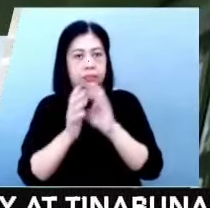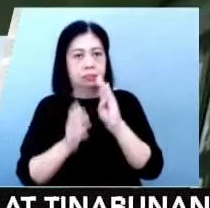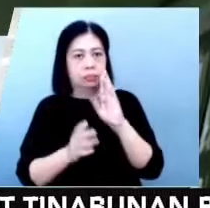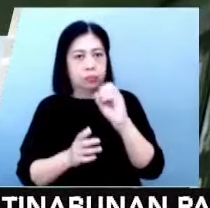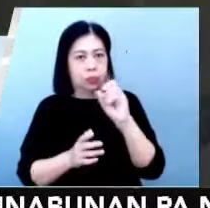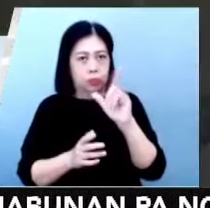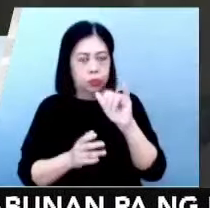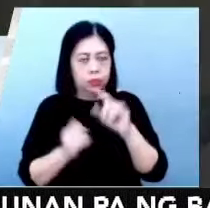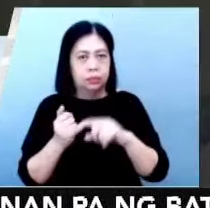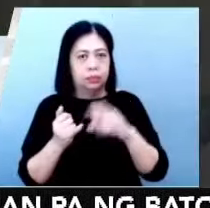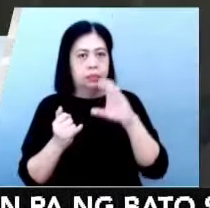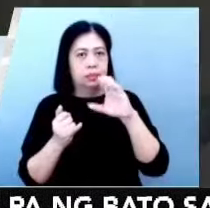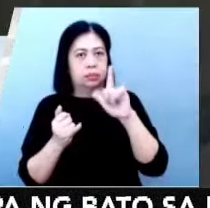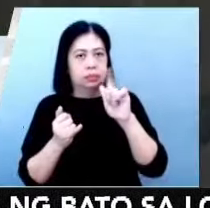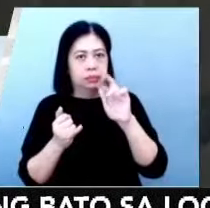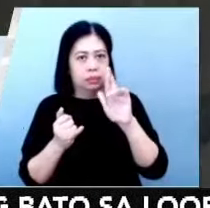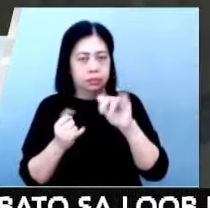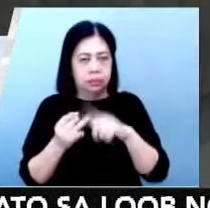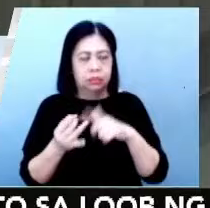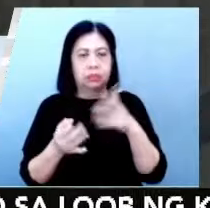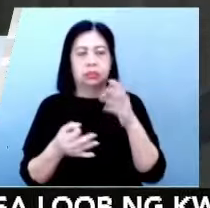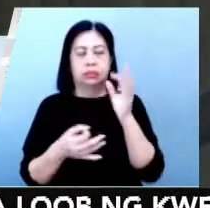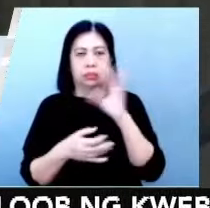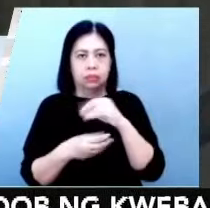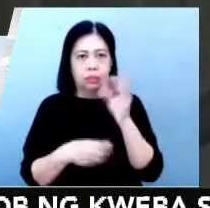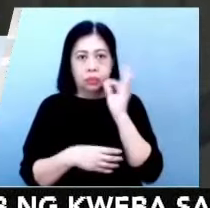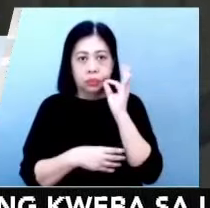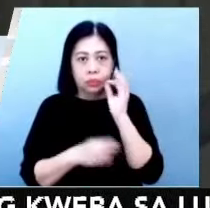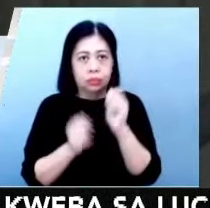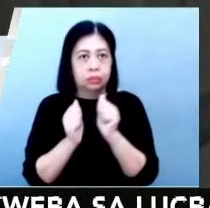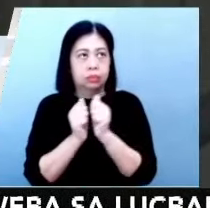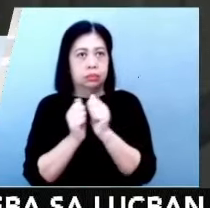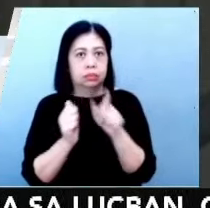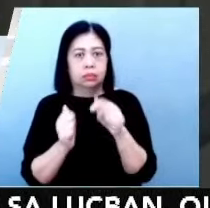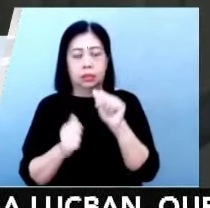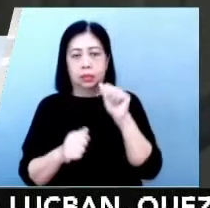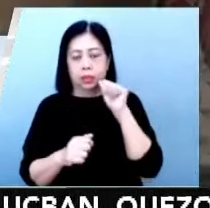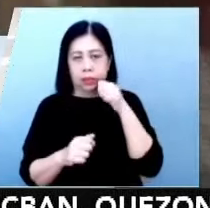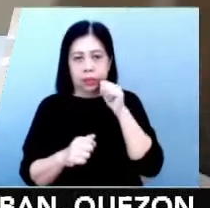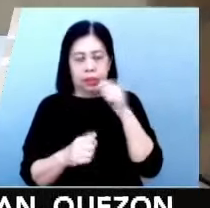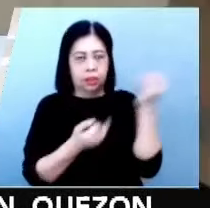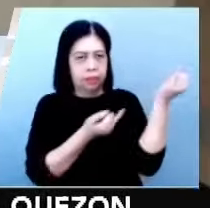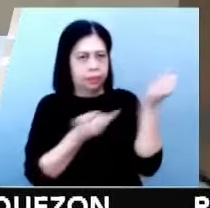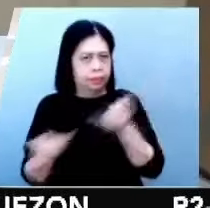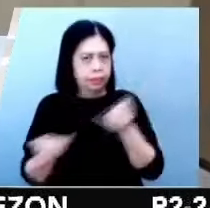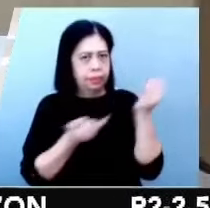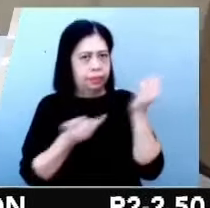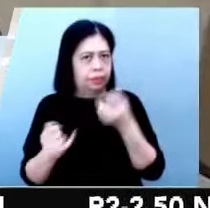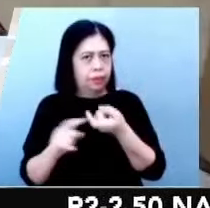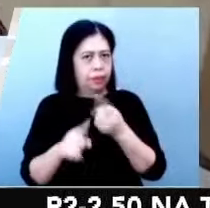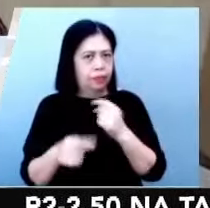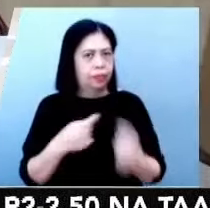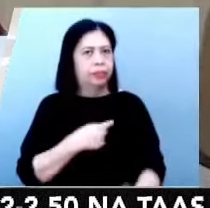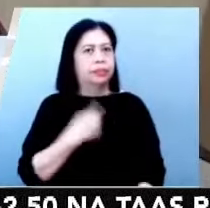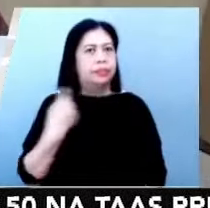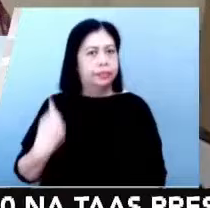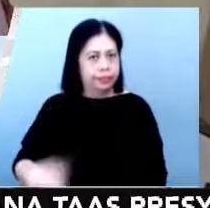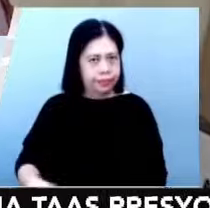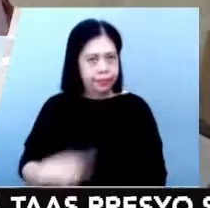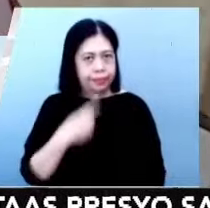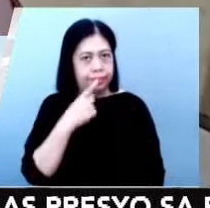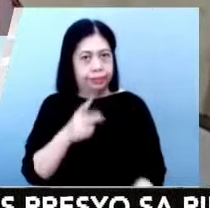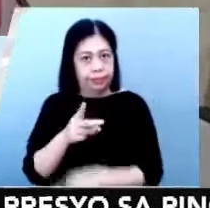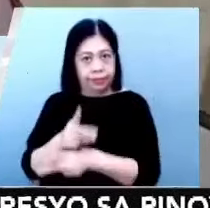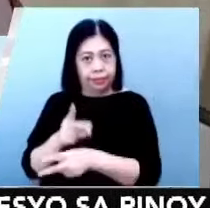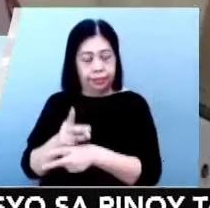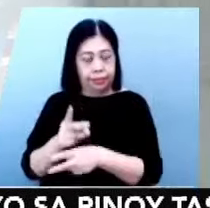mga prutas tulad ng mansanas. Ayon sa NBI, iniangkat daw ang mga ito mula China. Sabi ng nagbabantay ng